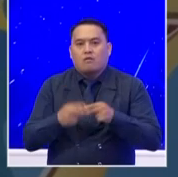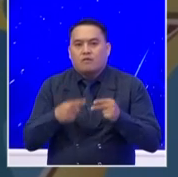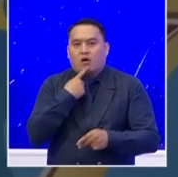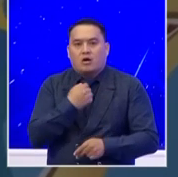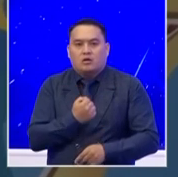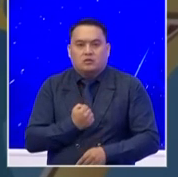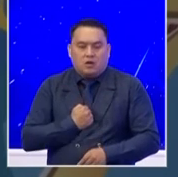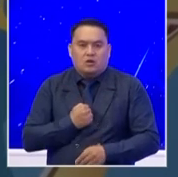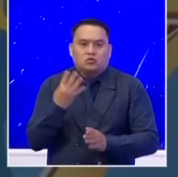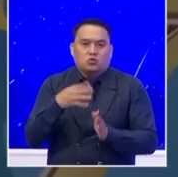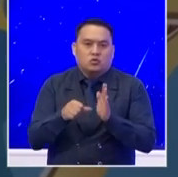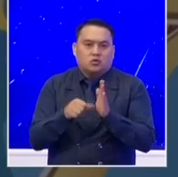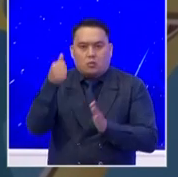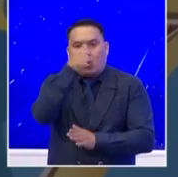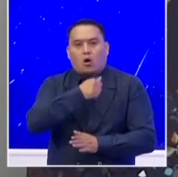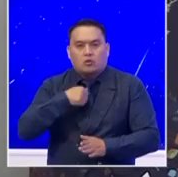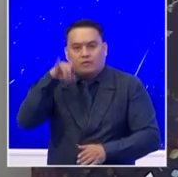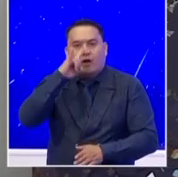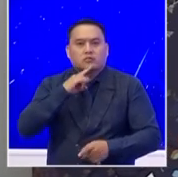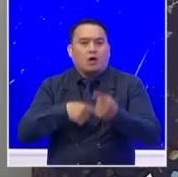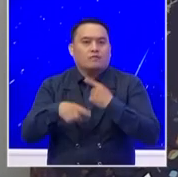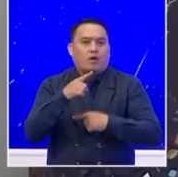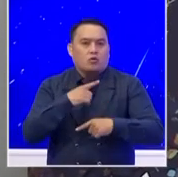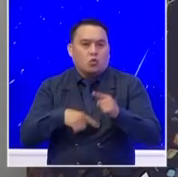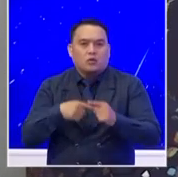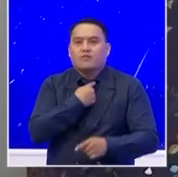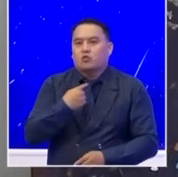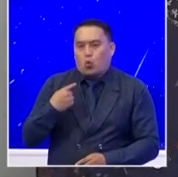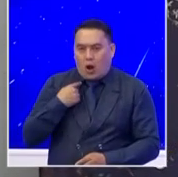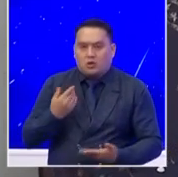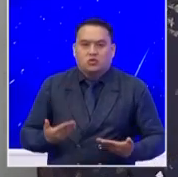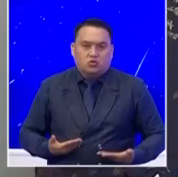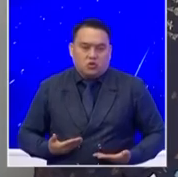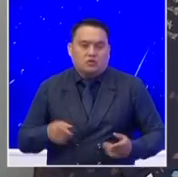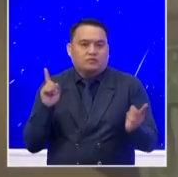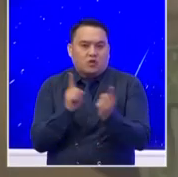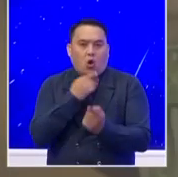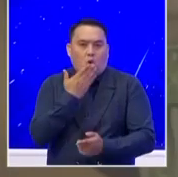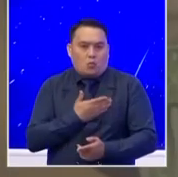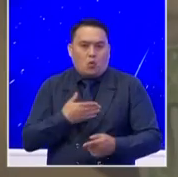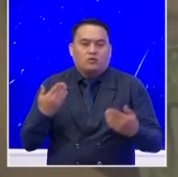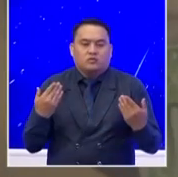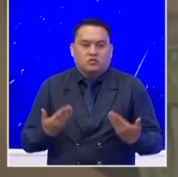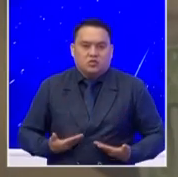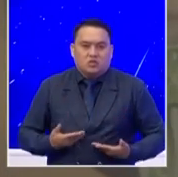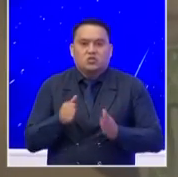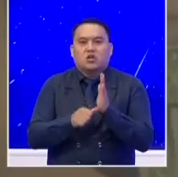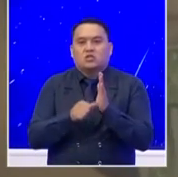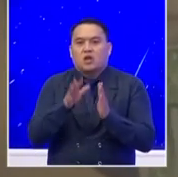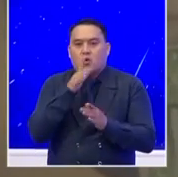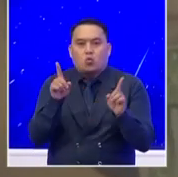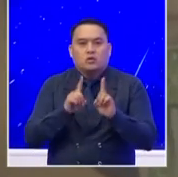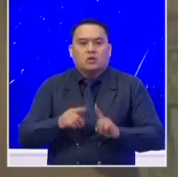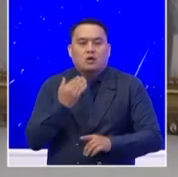в 1946 году он приехал в Казахстан, поселился в Талдыкургане. Здесь встретил свою любовь, с которой прожил более 60 лет. У